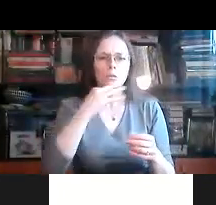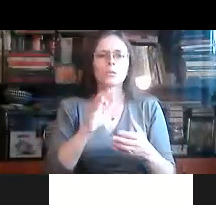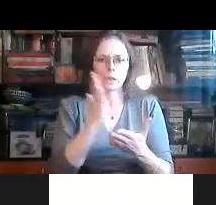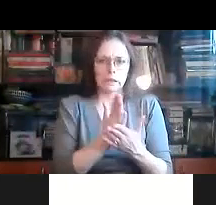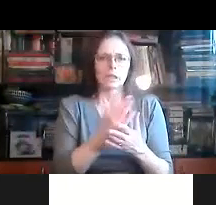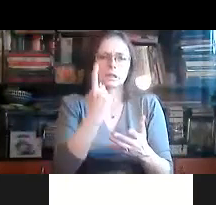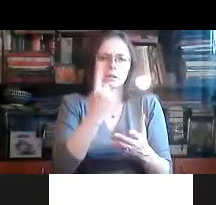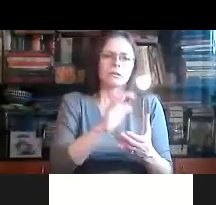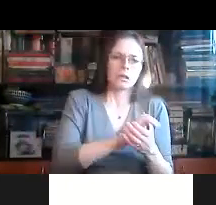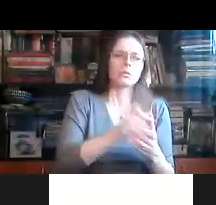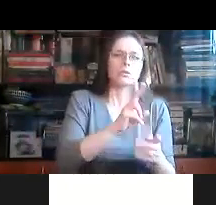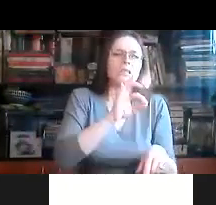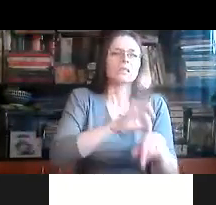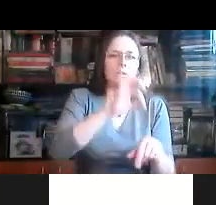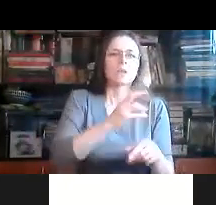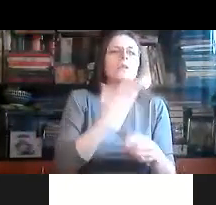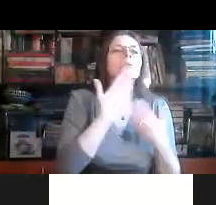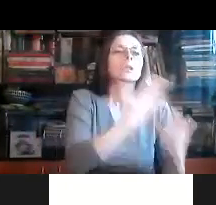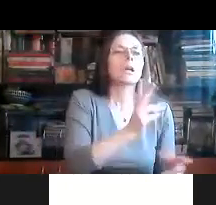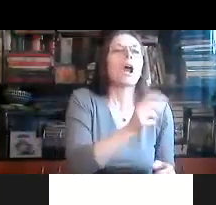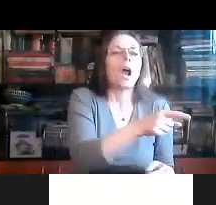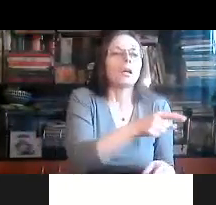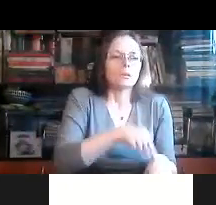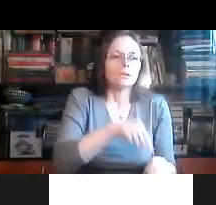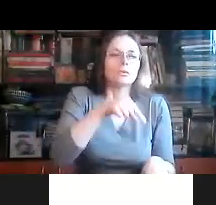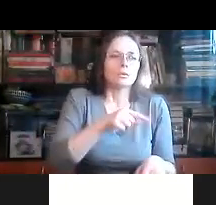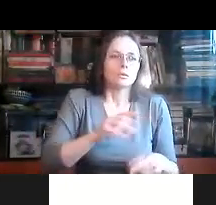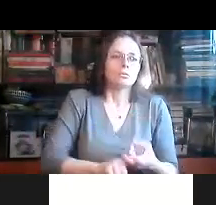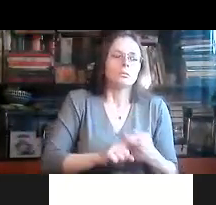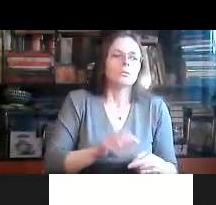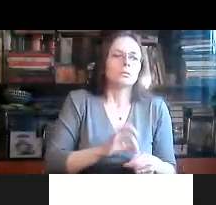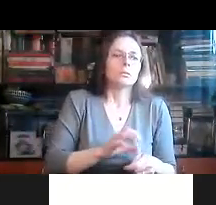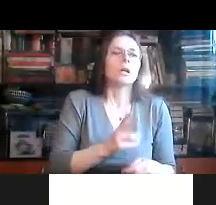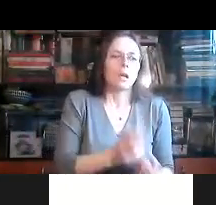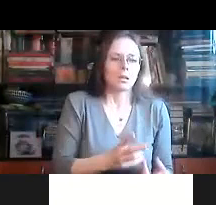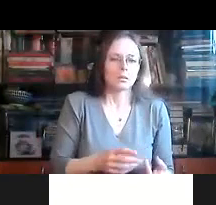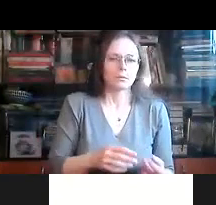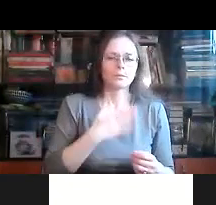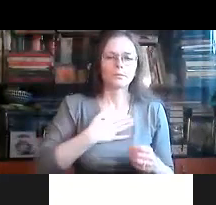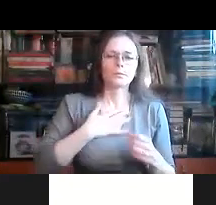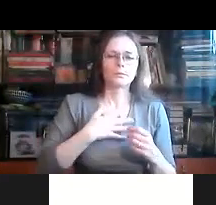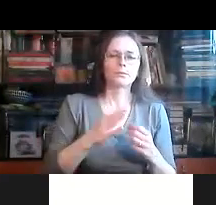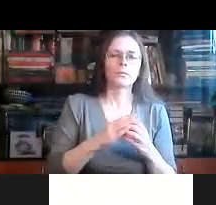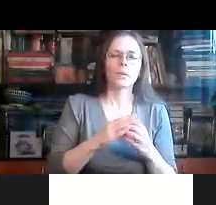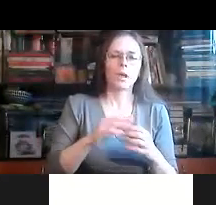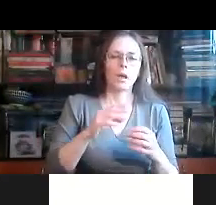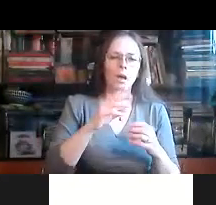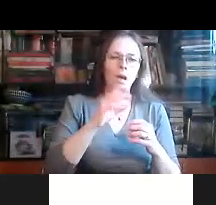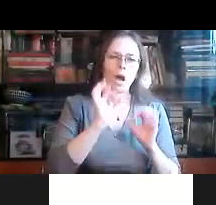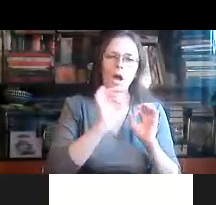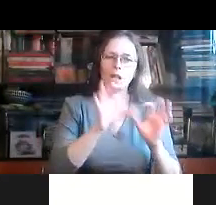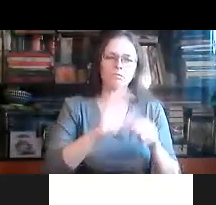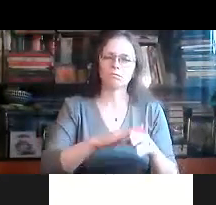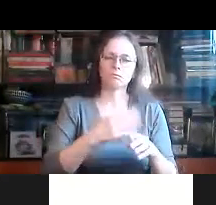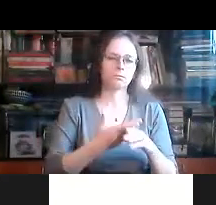Мухина, вот последние, да, Оля. Поэтому для меня это очень тяжело, я это очень тяжело переживаю, потому что я сам боюсь,